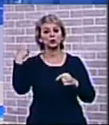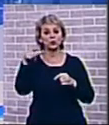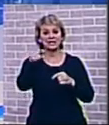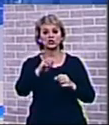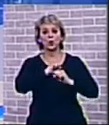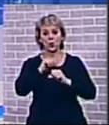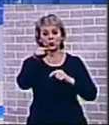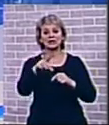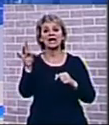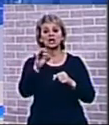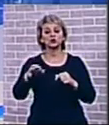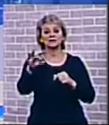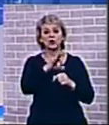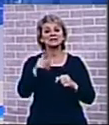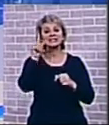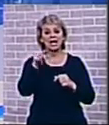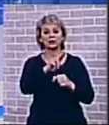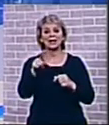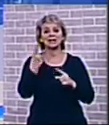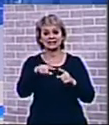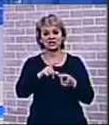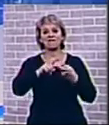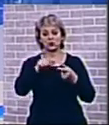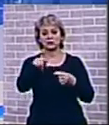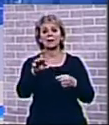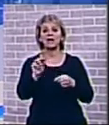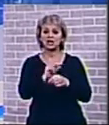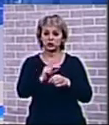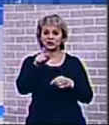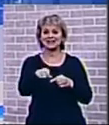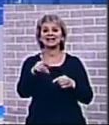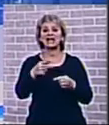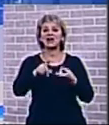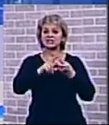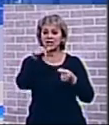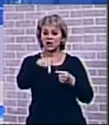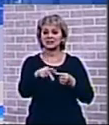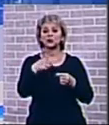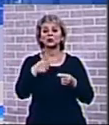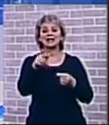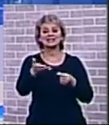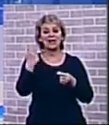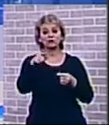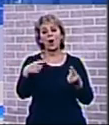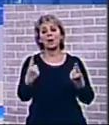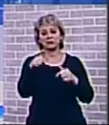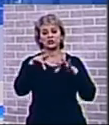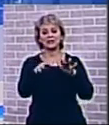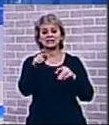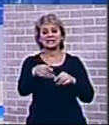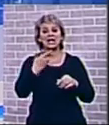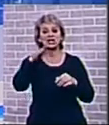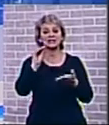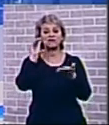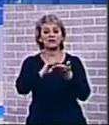турецкие курорты, в Ростовской области знают, как с вирусом бороться. Ведь эта энтеровирусная инфекция у нас довольно обычное дело, и